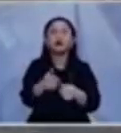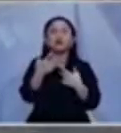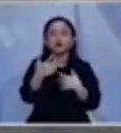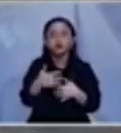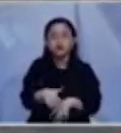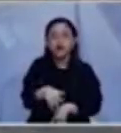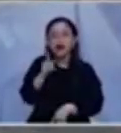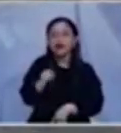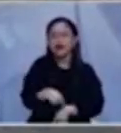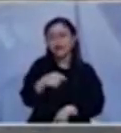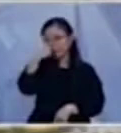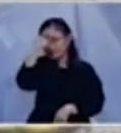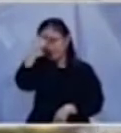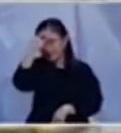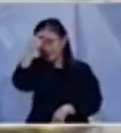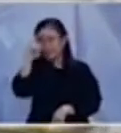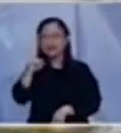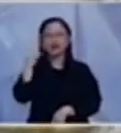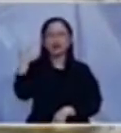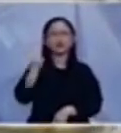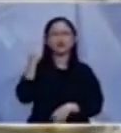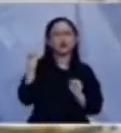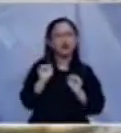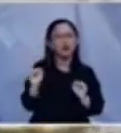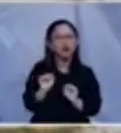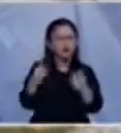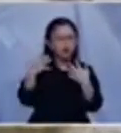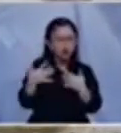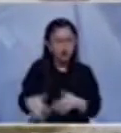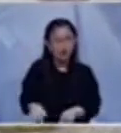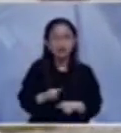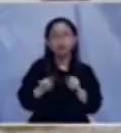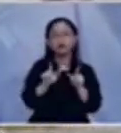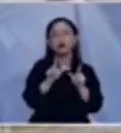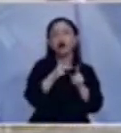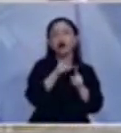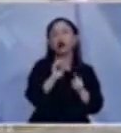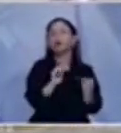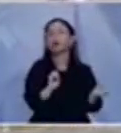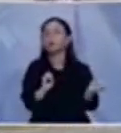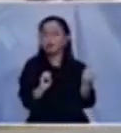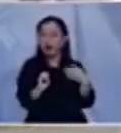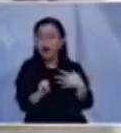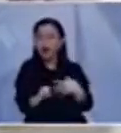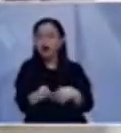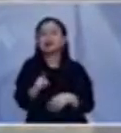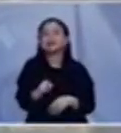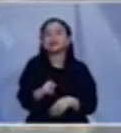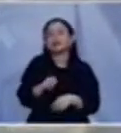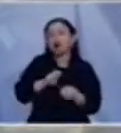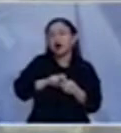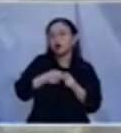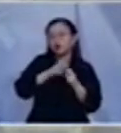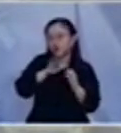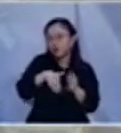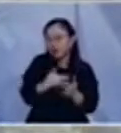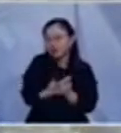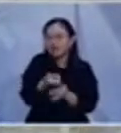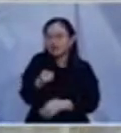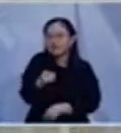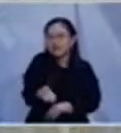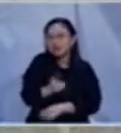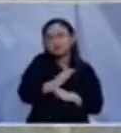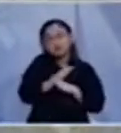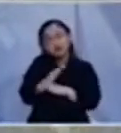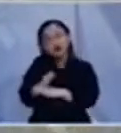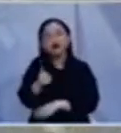telah menjadi penyakit darurat internasional, WHO menyebutkan bahwa monkeypox memiliki tingkat fatalitas yang rendah dan dapat